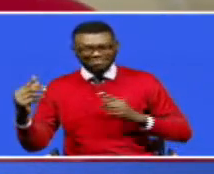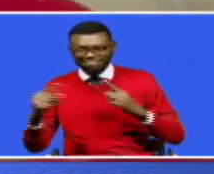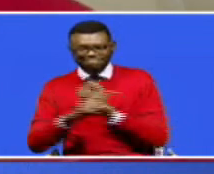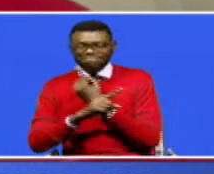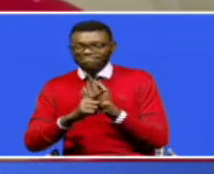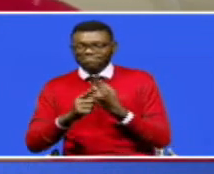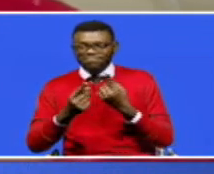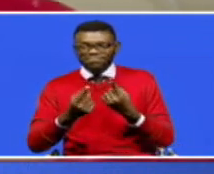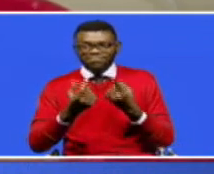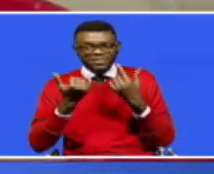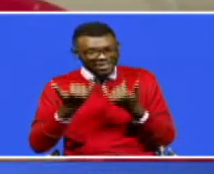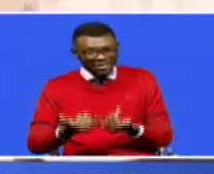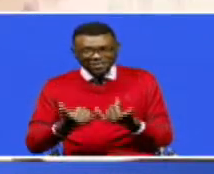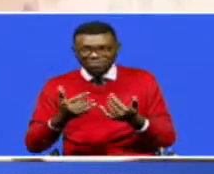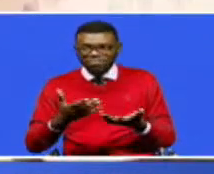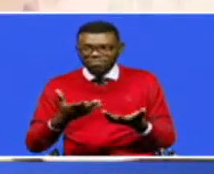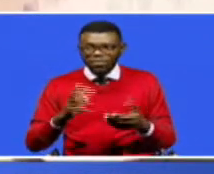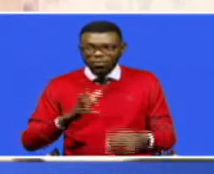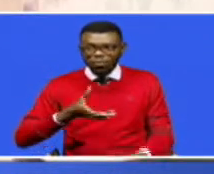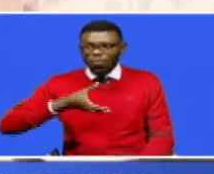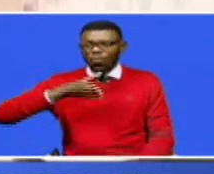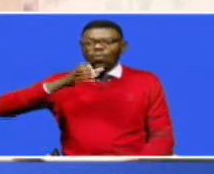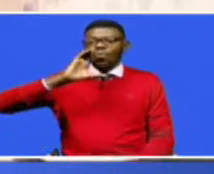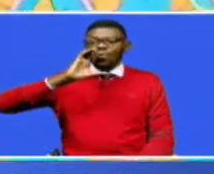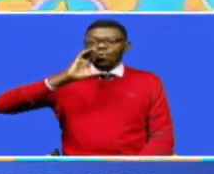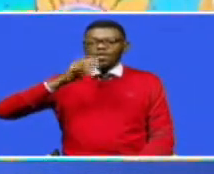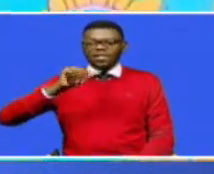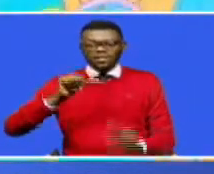nikinywa hadi leo.